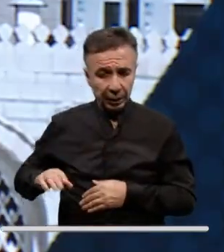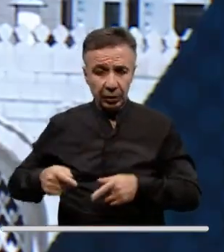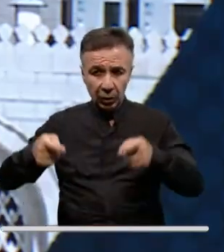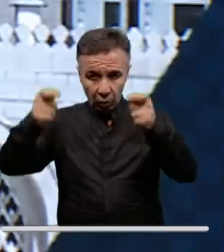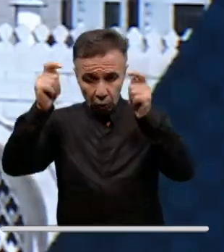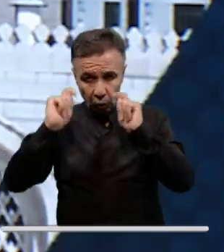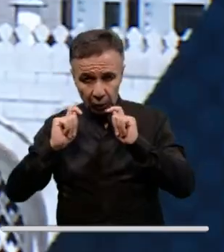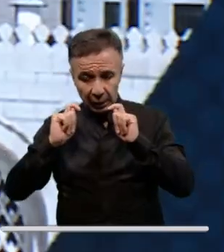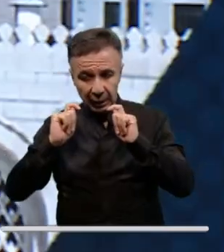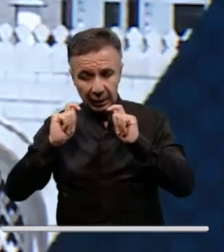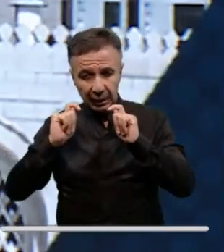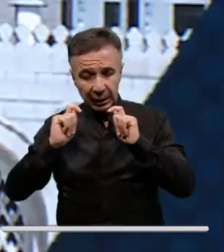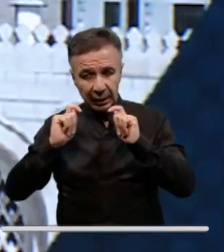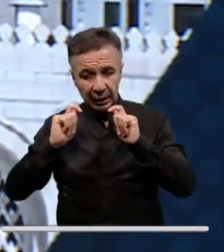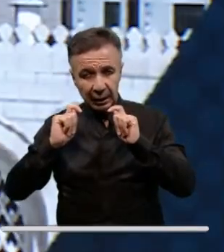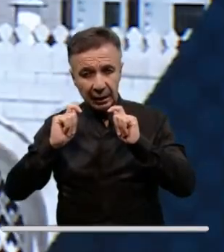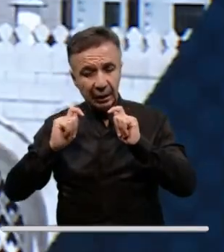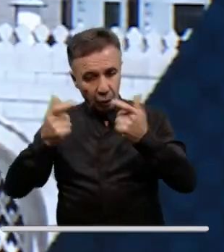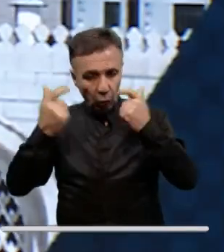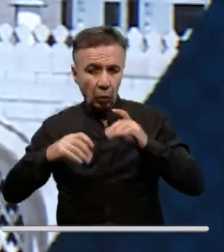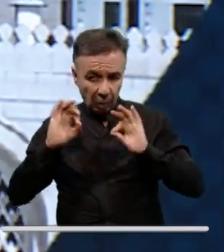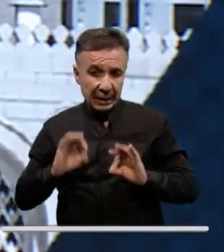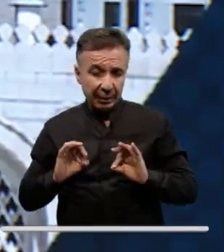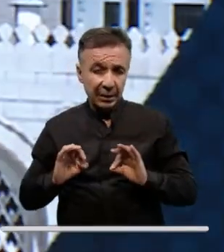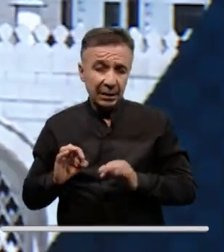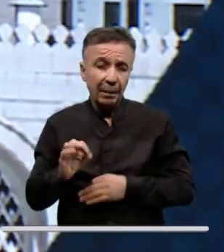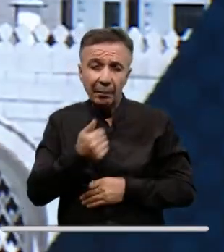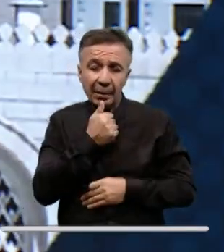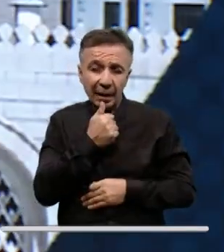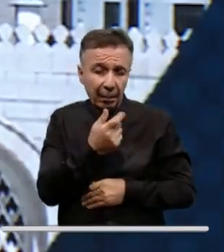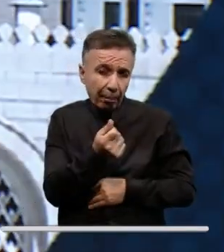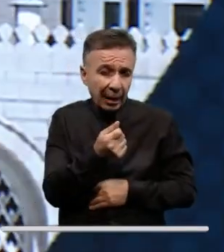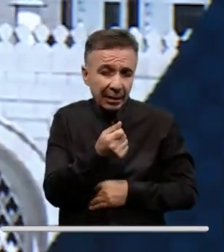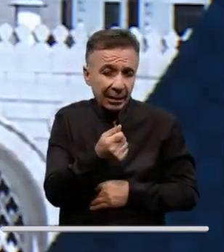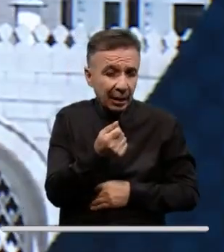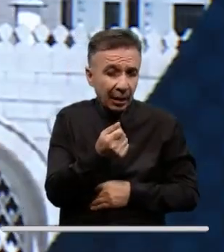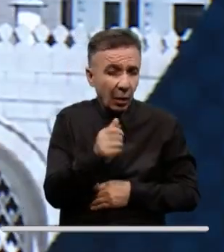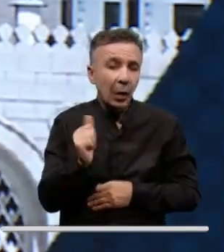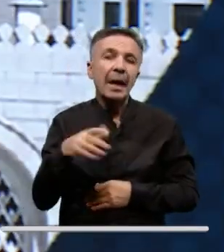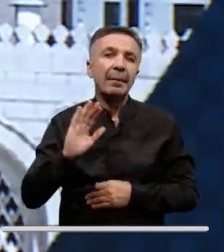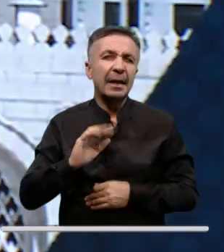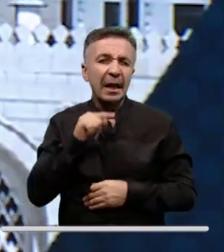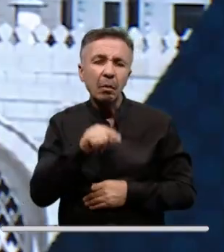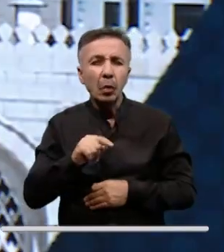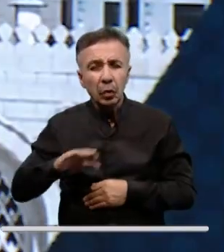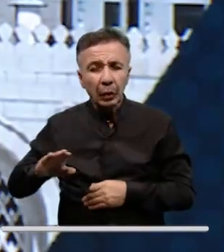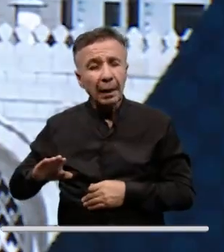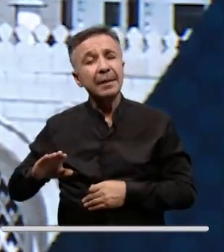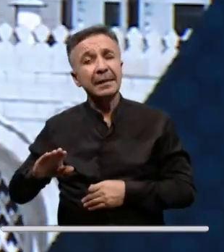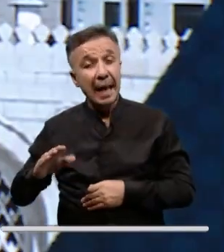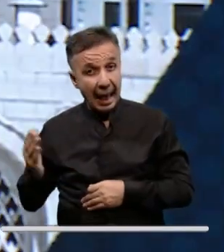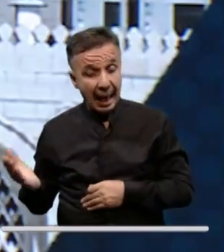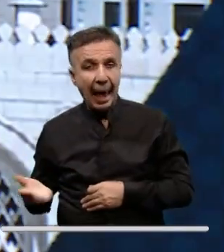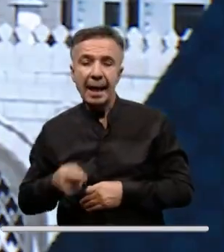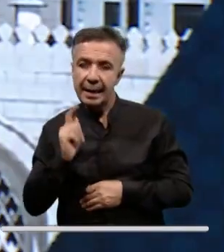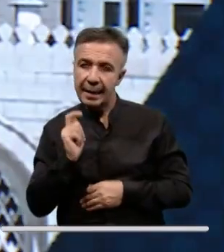çağını açmışlar İsa babalarının maddi durumuna bakılmaksızın bu çocuklarımız Eğer Eee